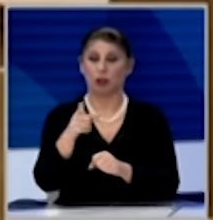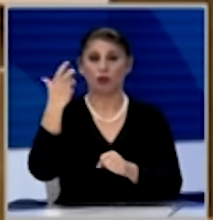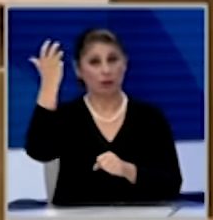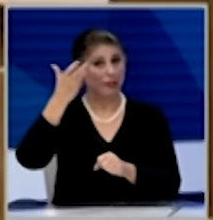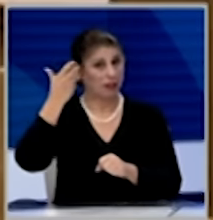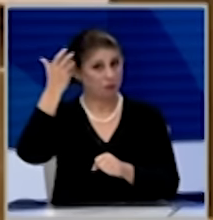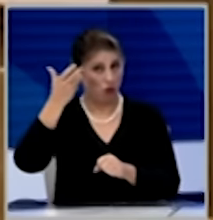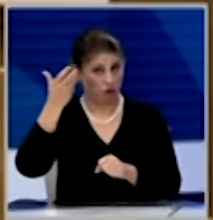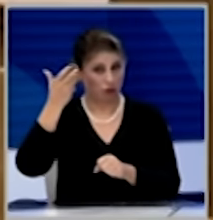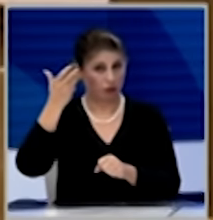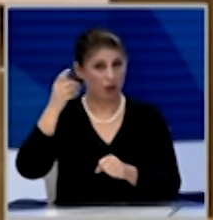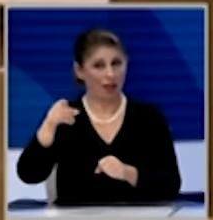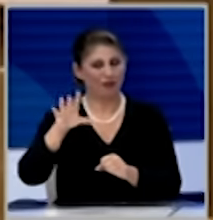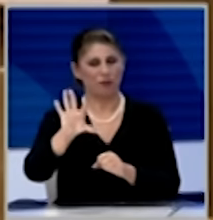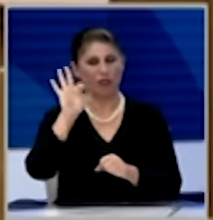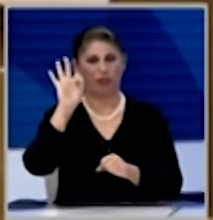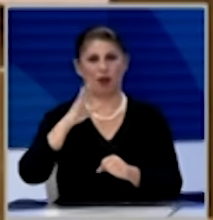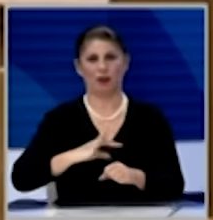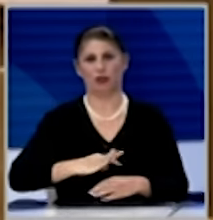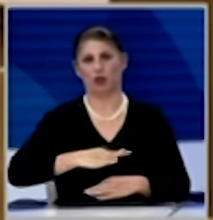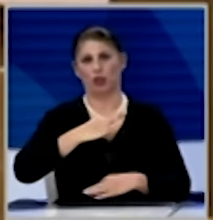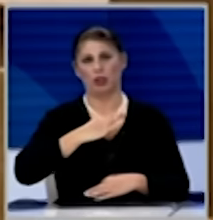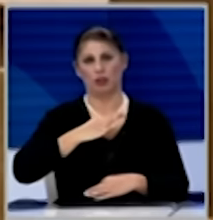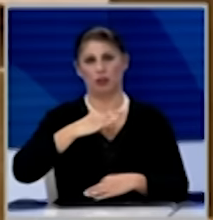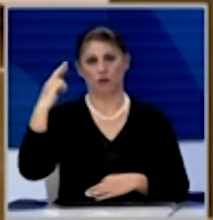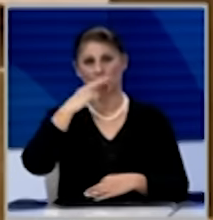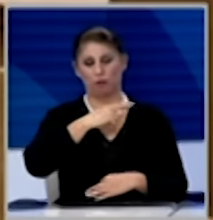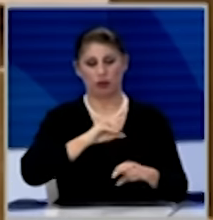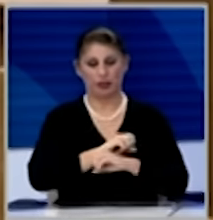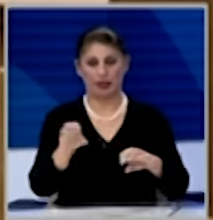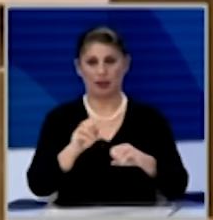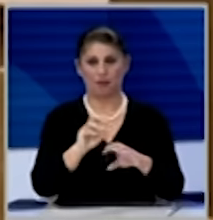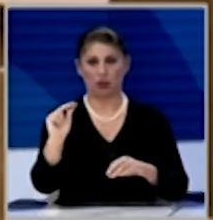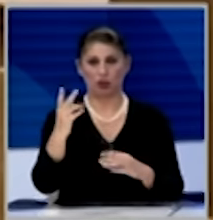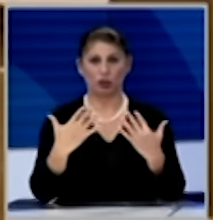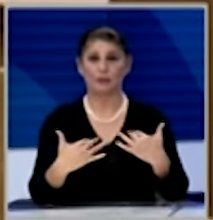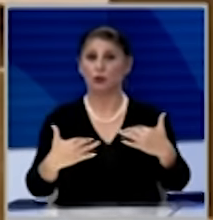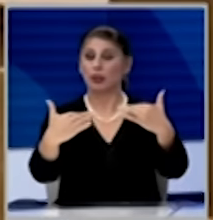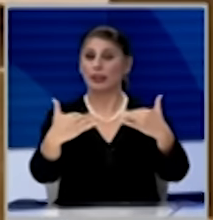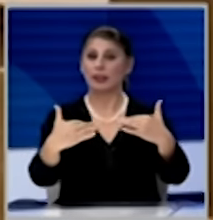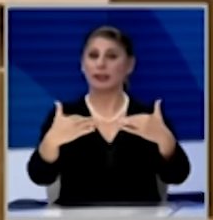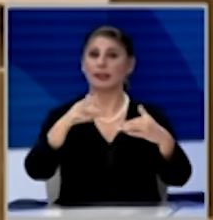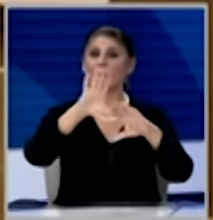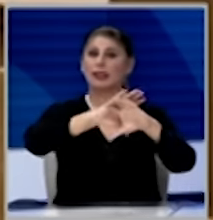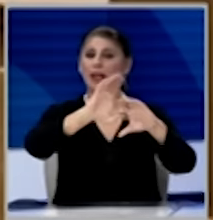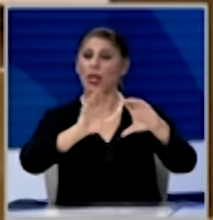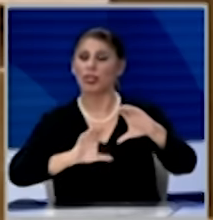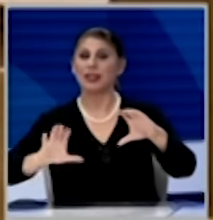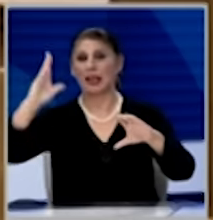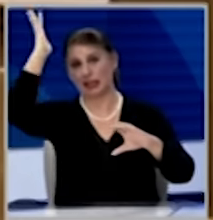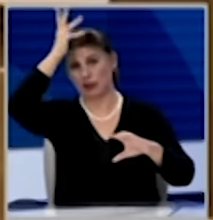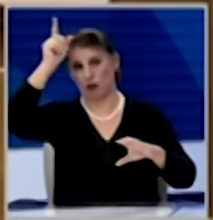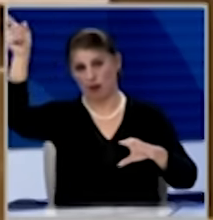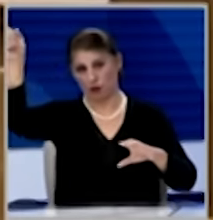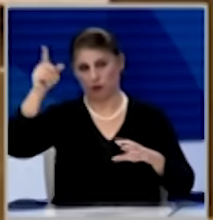επιστημόνων αυτήν που επέλεξε ο κύριος πρωθυπουργός για να ενημερώσει τη βουλή για τη θεσσαλία και τον